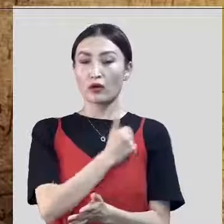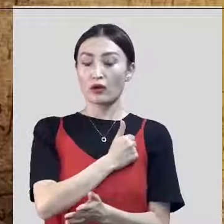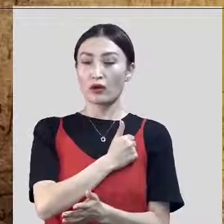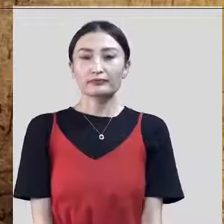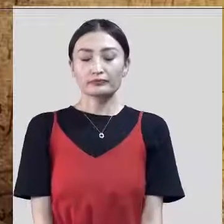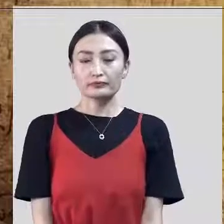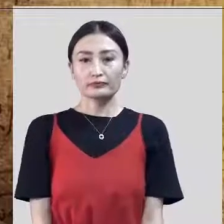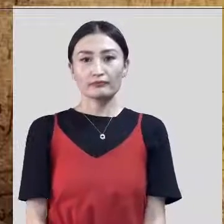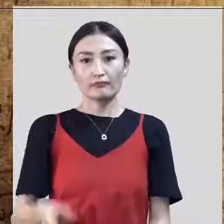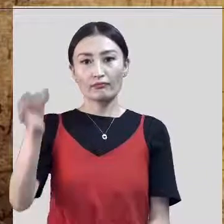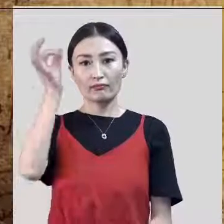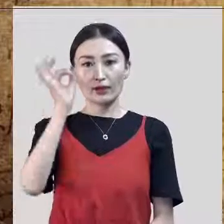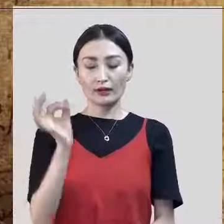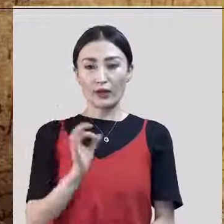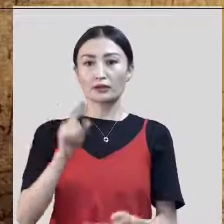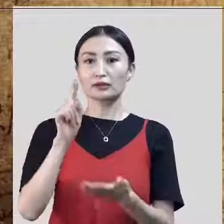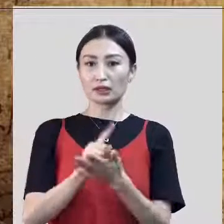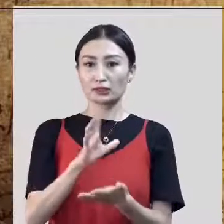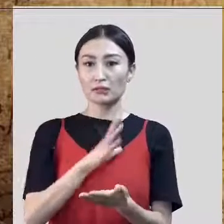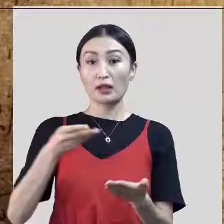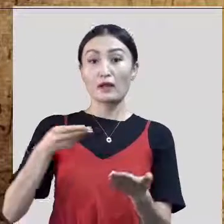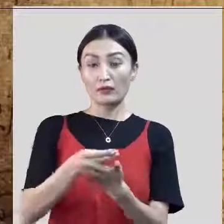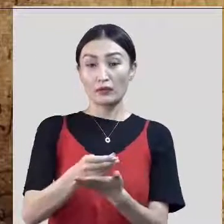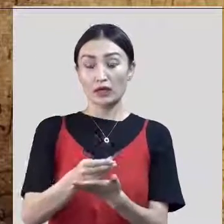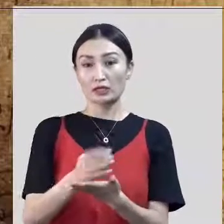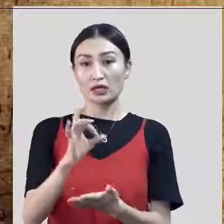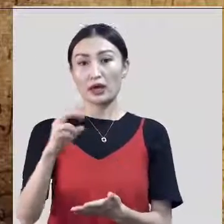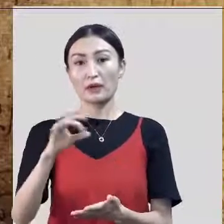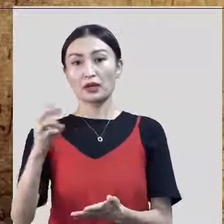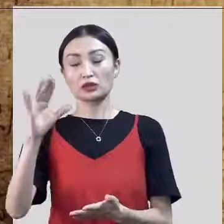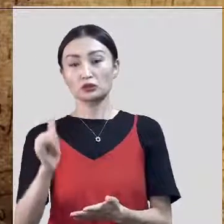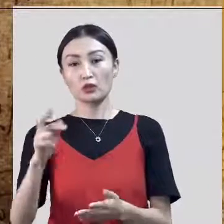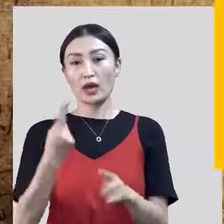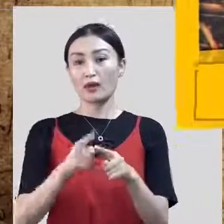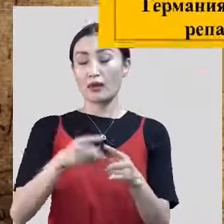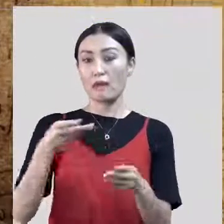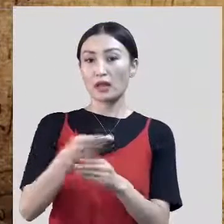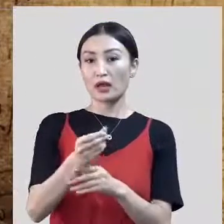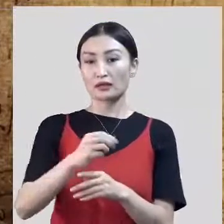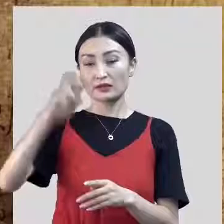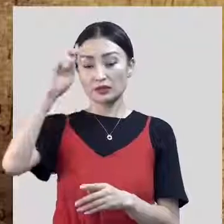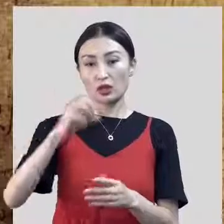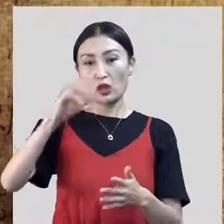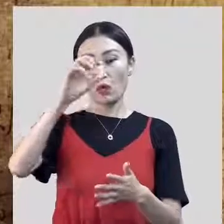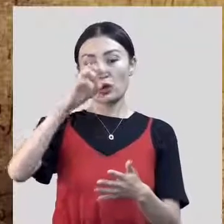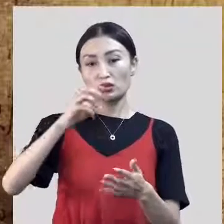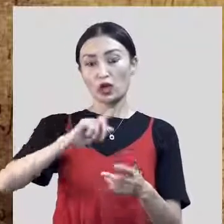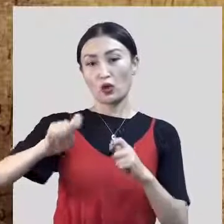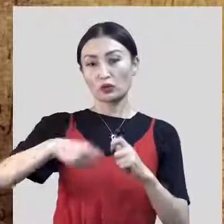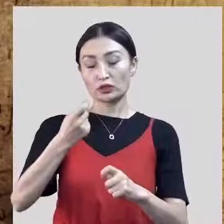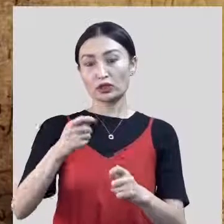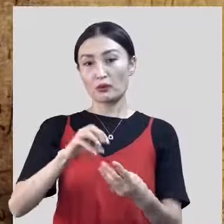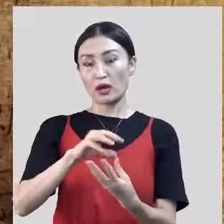авиацию германия должна была выплачивать репарации плату странном за ущерб причиненный в результате